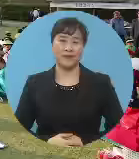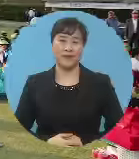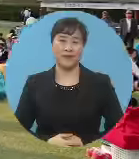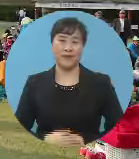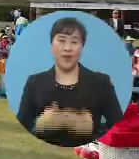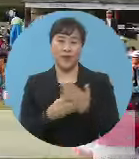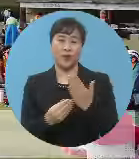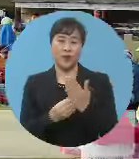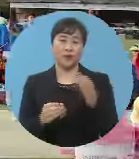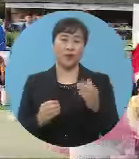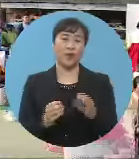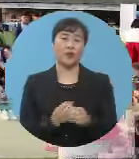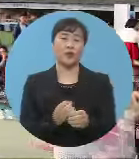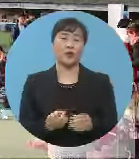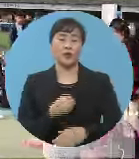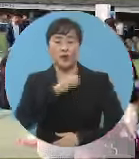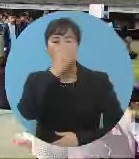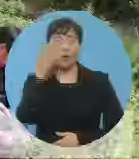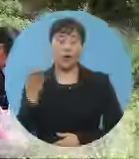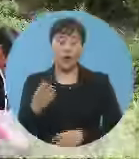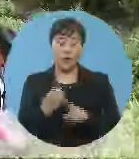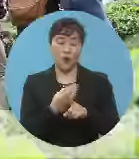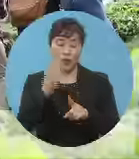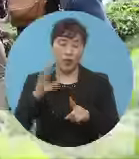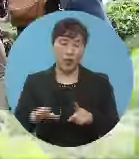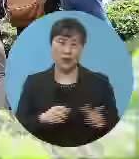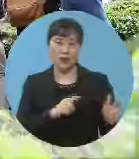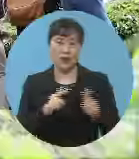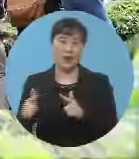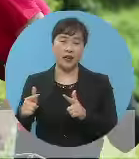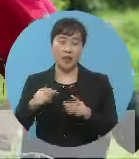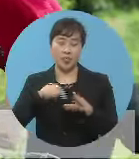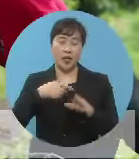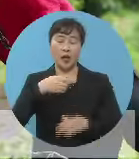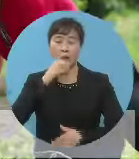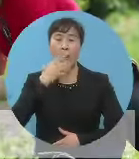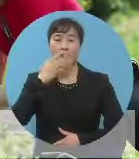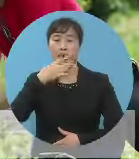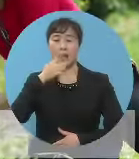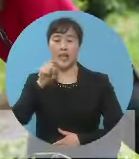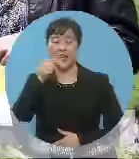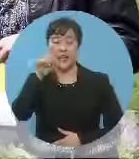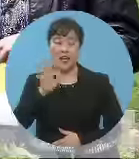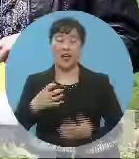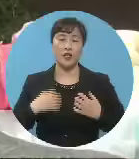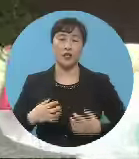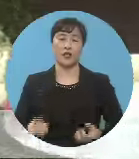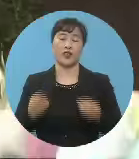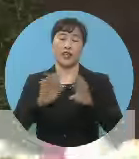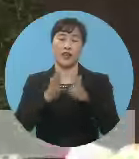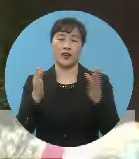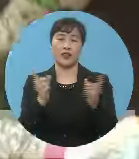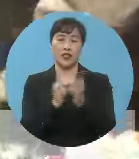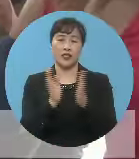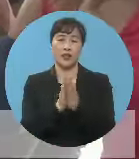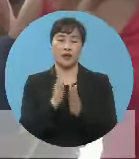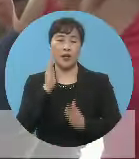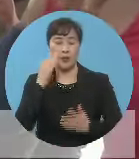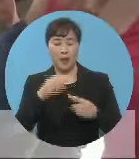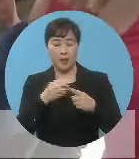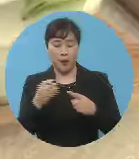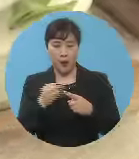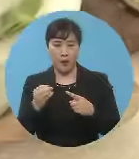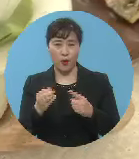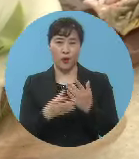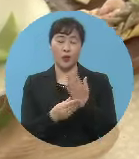녹차 수도 보성에서는 다양한 차를 맛볼 수 있는 보성 다양제가 열립니다. 직접 찻잎을 따고 녹차를 만드는